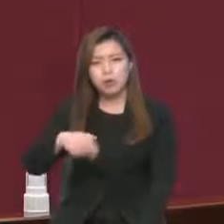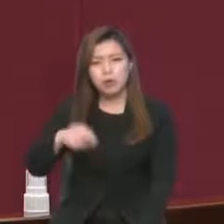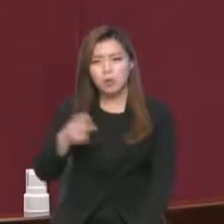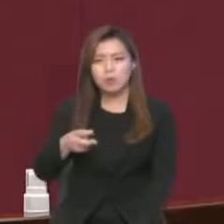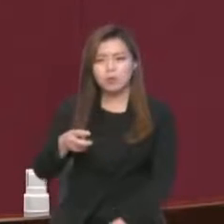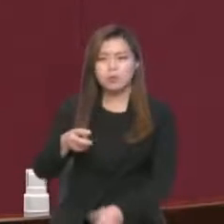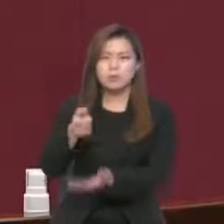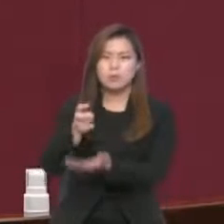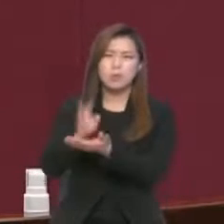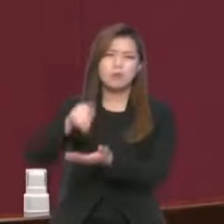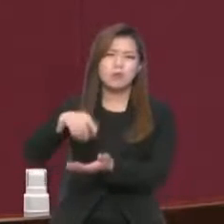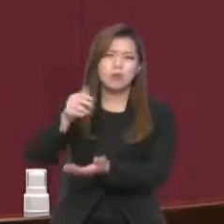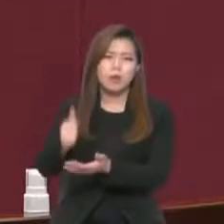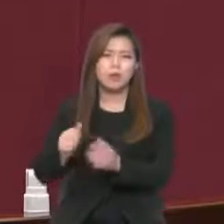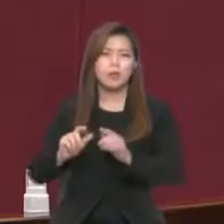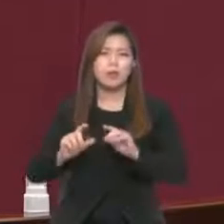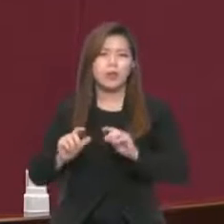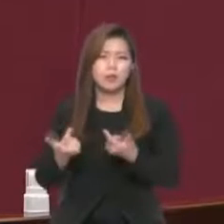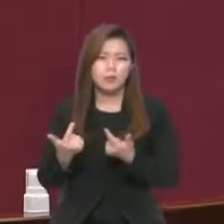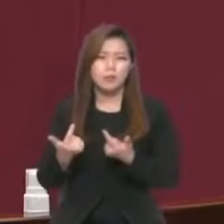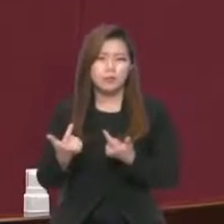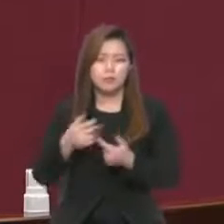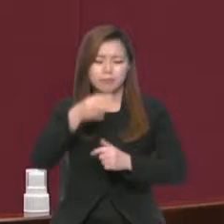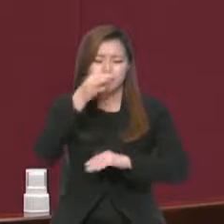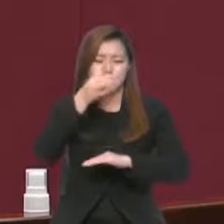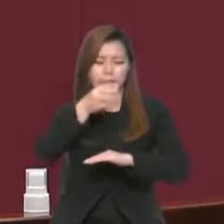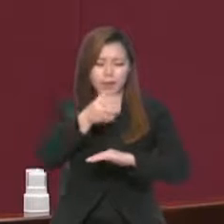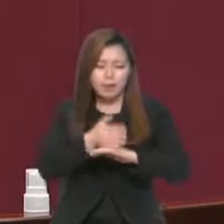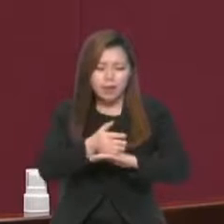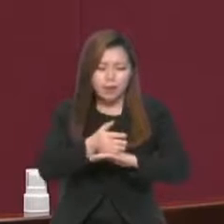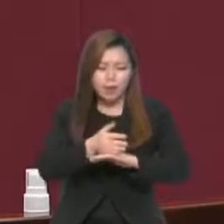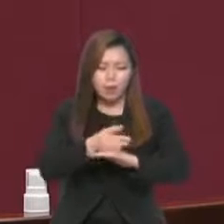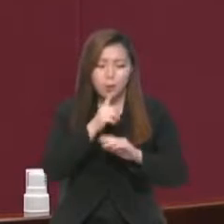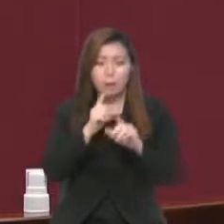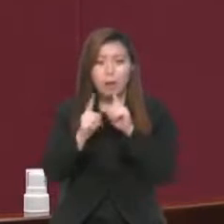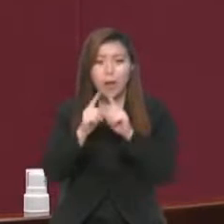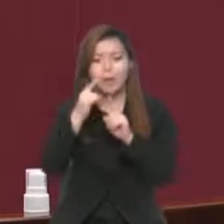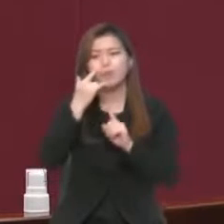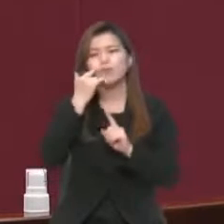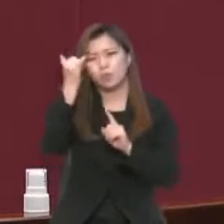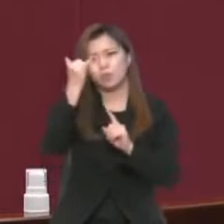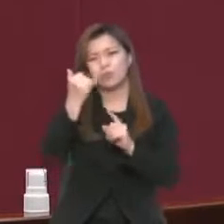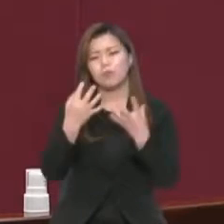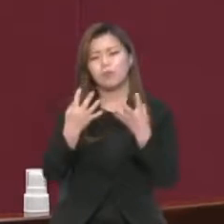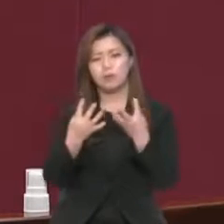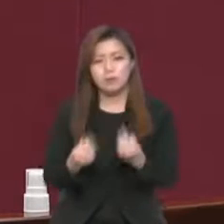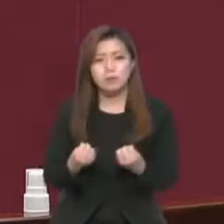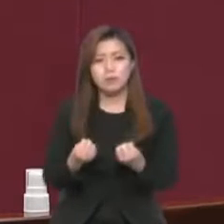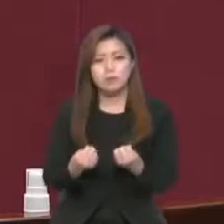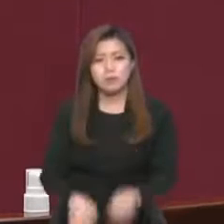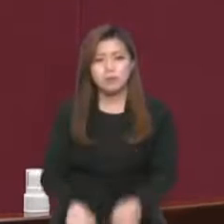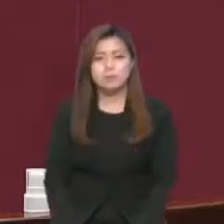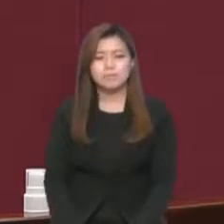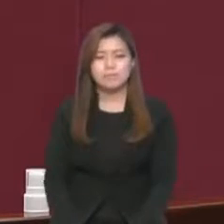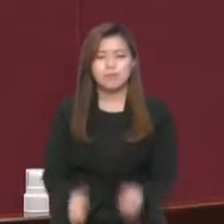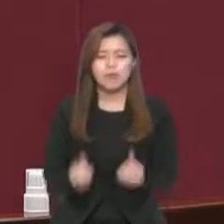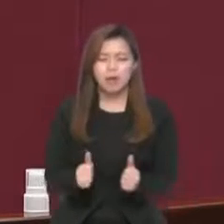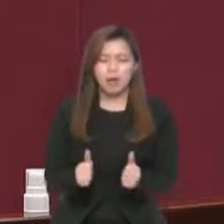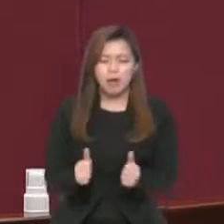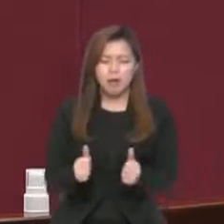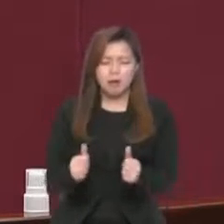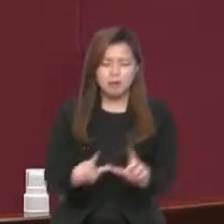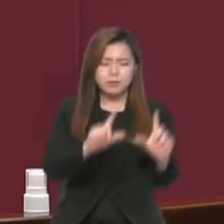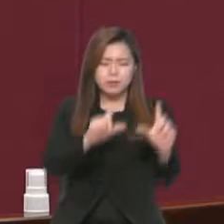아니라서 미안하다고 자책하는 부모들이 많아졌다고 합니다. 열심히 살아온 평범한 이